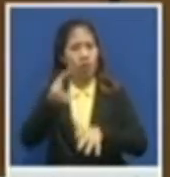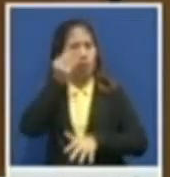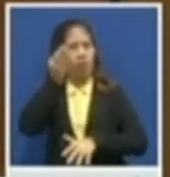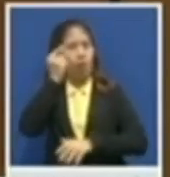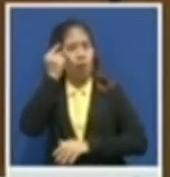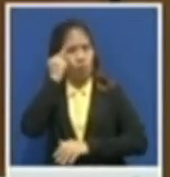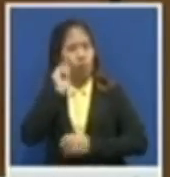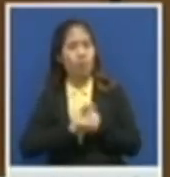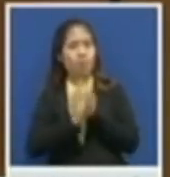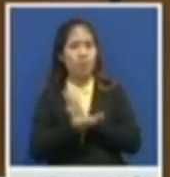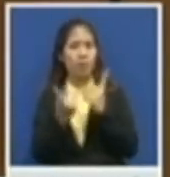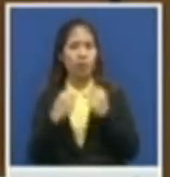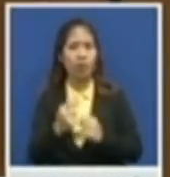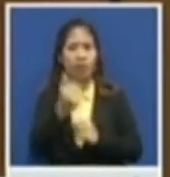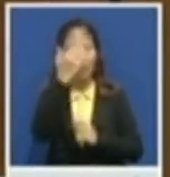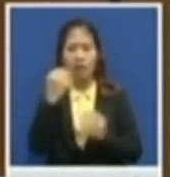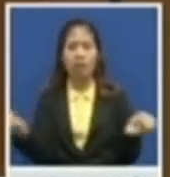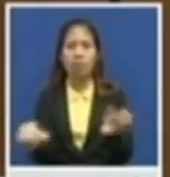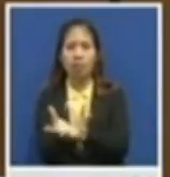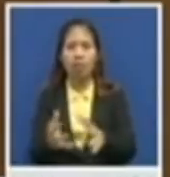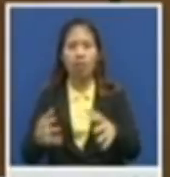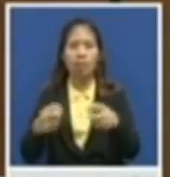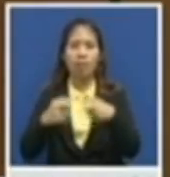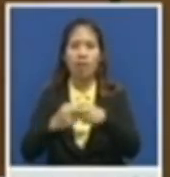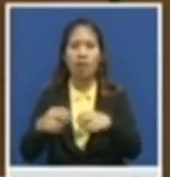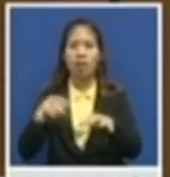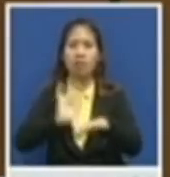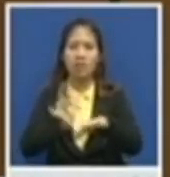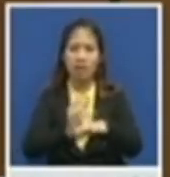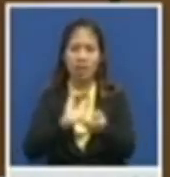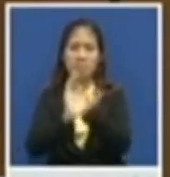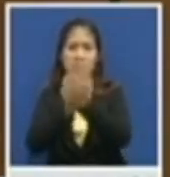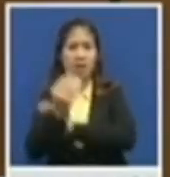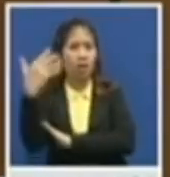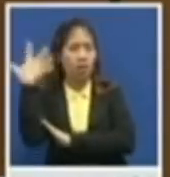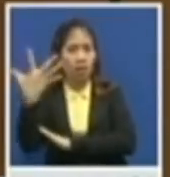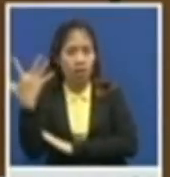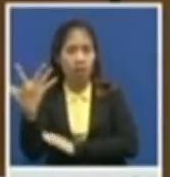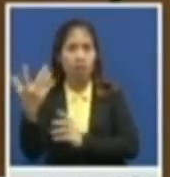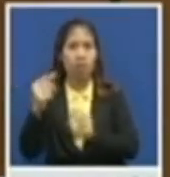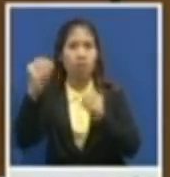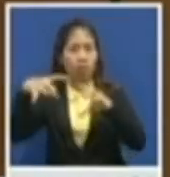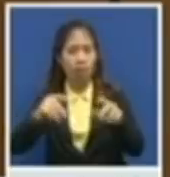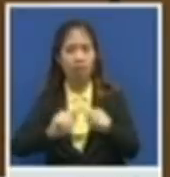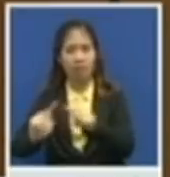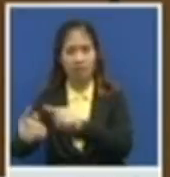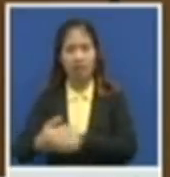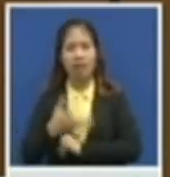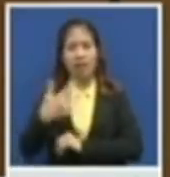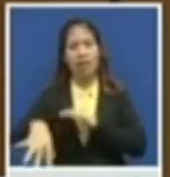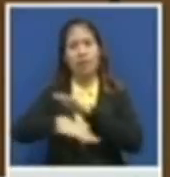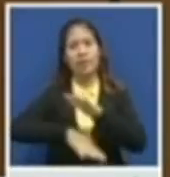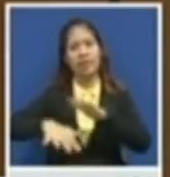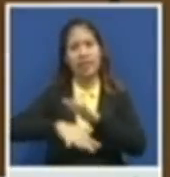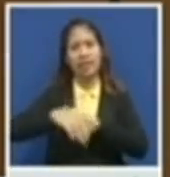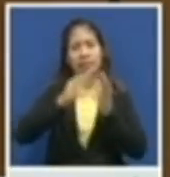ไปจับบุกไปตรวจ DNA ประชาชนกลางดึกทั้งหมู่บ้านนะครับเรื่องนี้ไม่ถูกกฎหมายมีปัญหาเยอะคนในพื้นที่ไม่พอใจเยอะลองนึกถึงบ้านเร